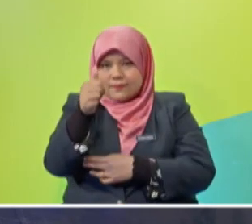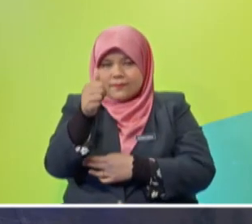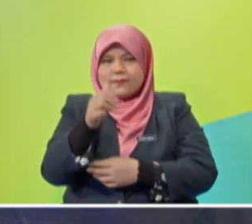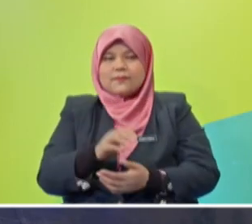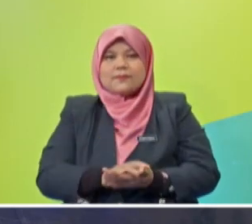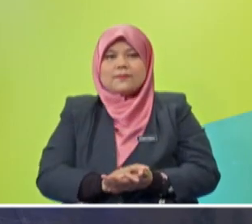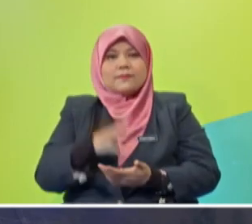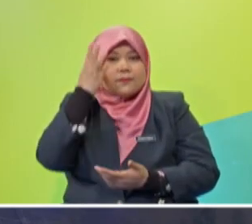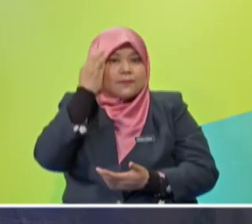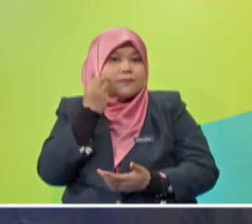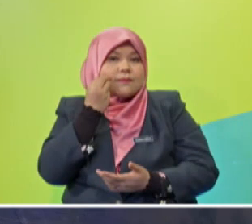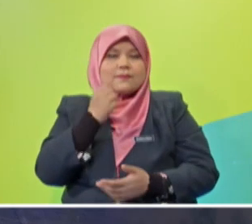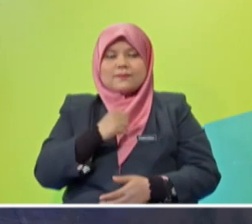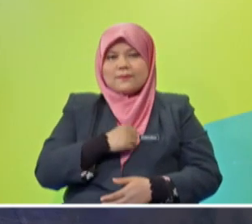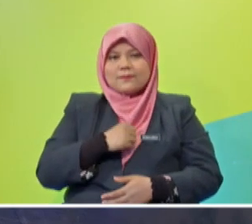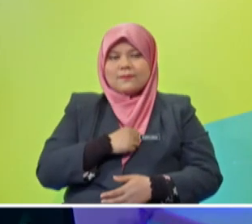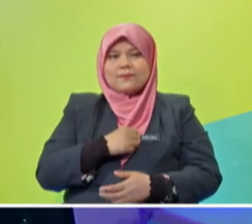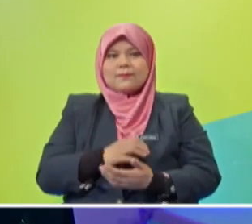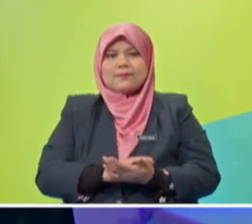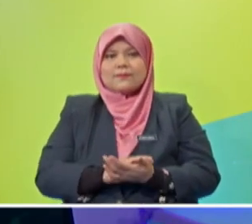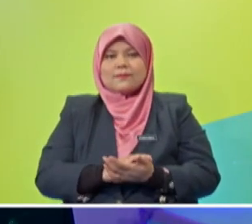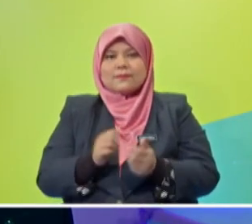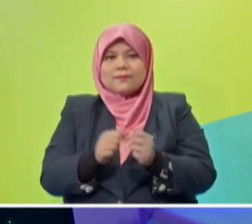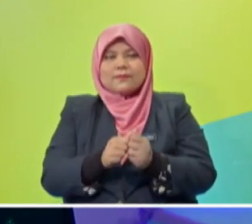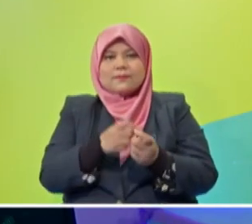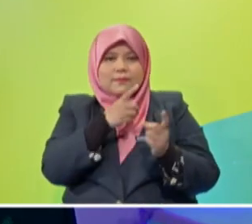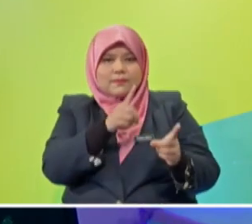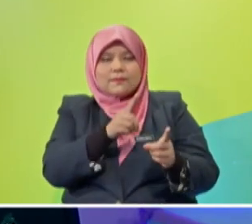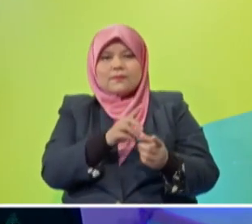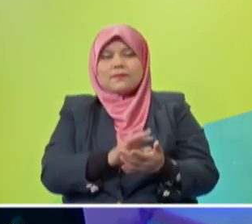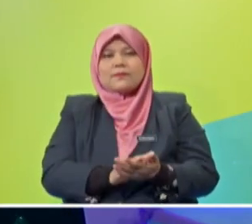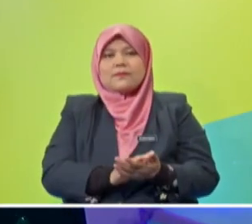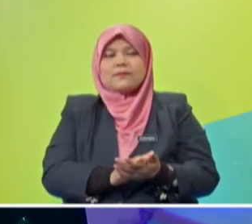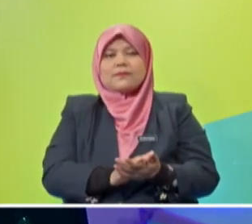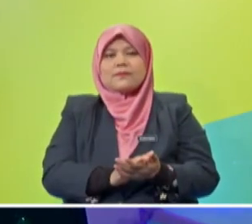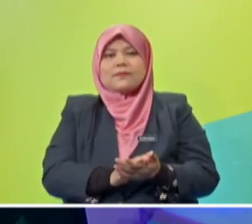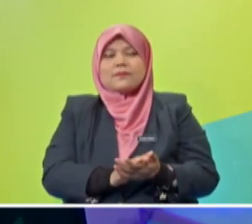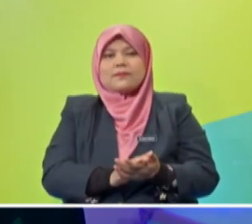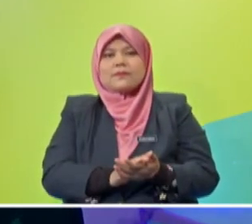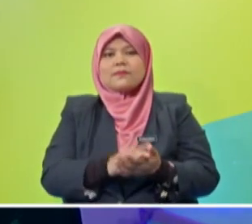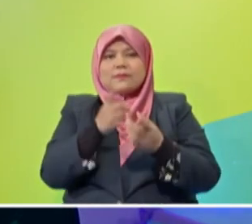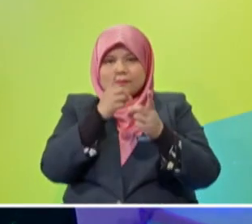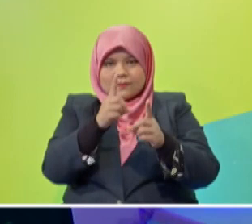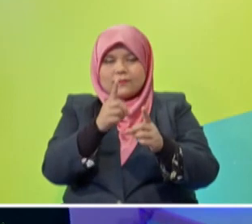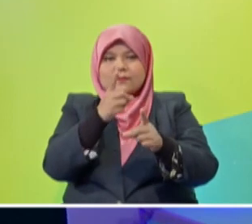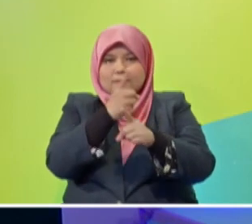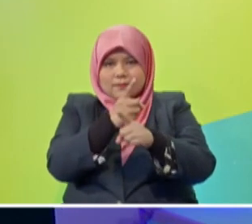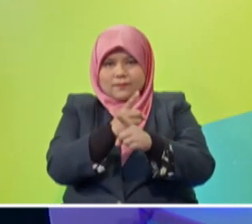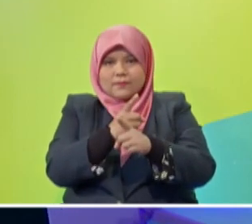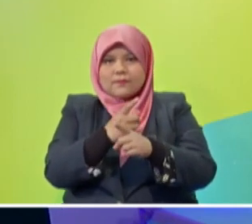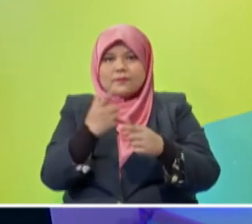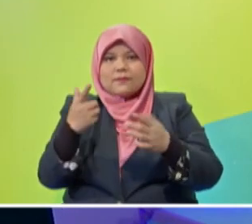ya, pengalaman sendiri. Alia mengaitkan pengalaman sendiri dengan jawapan. Bagus. Okey. Jadi jawapan Alia betul lah, Pulau Pangkor salah satu